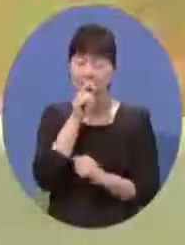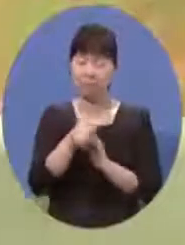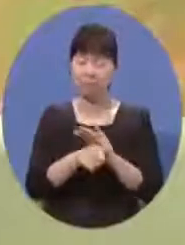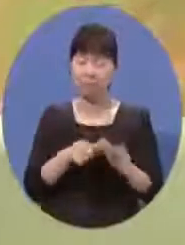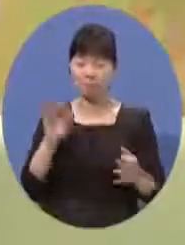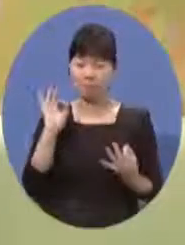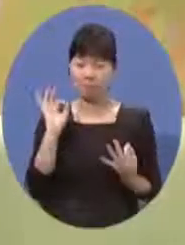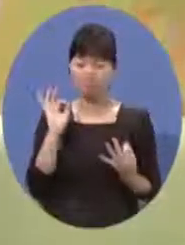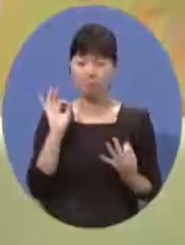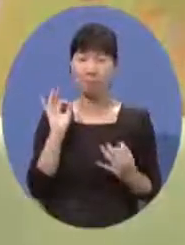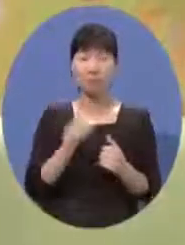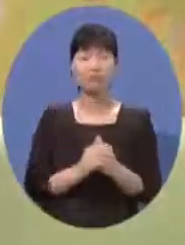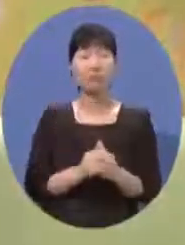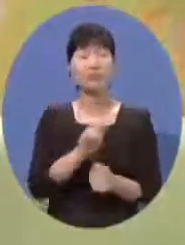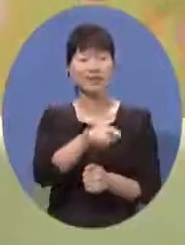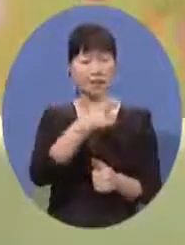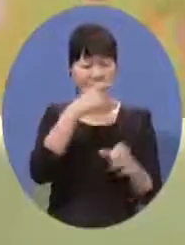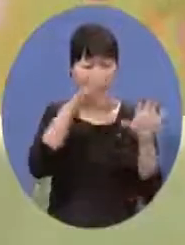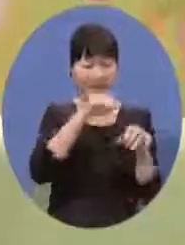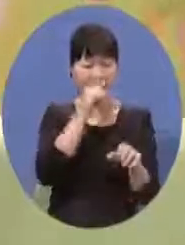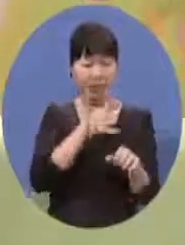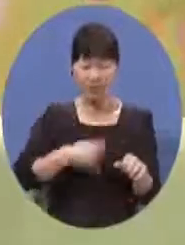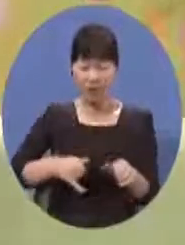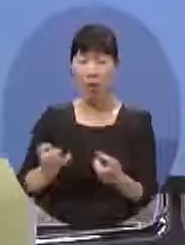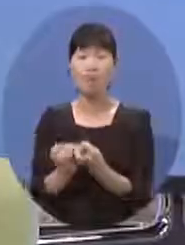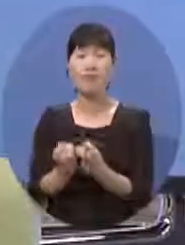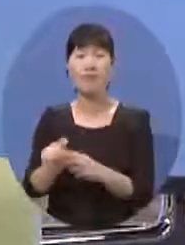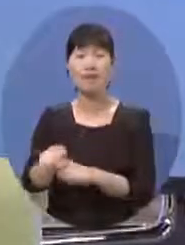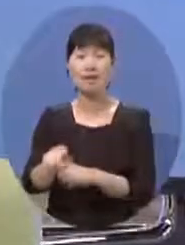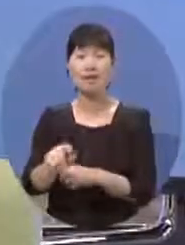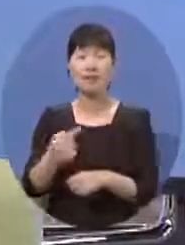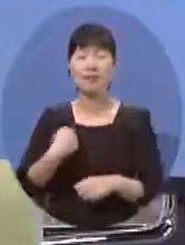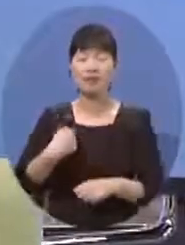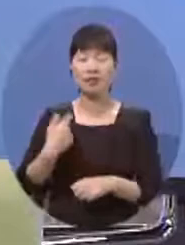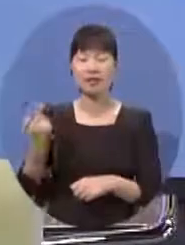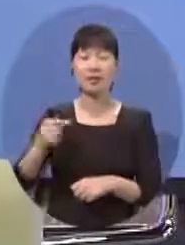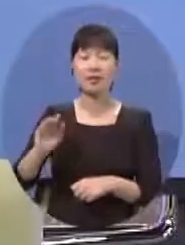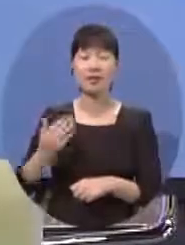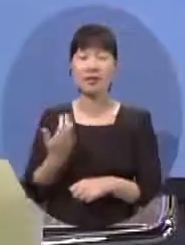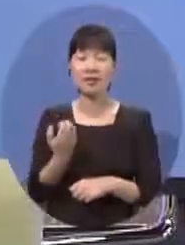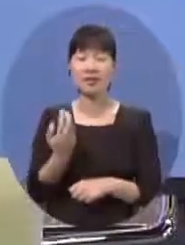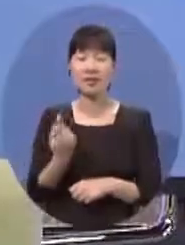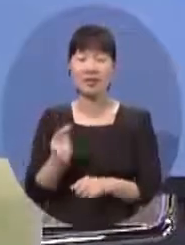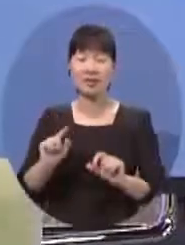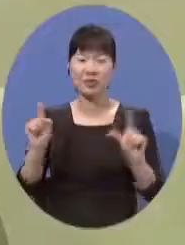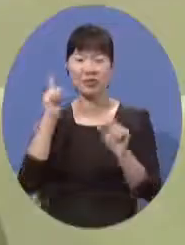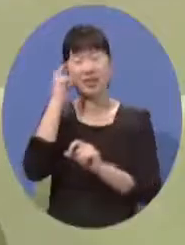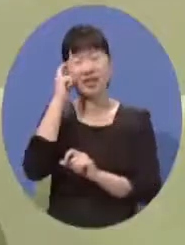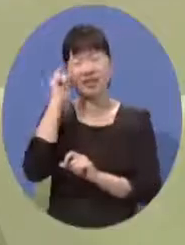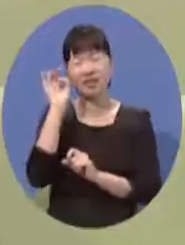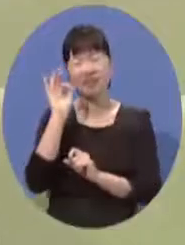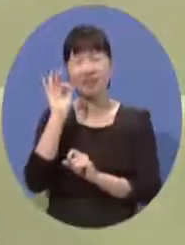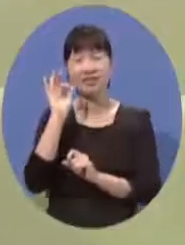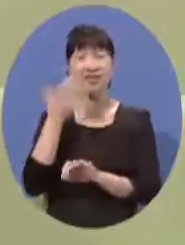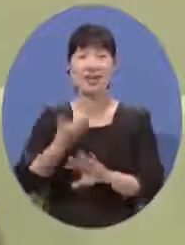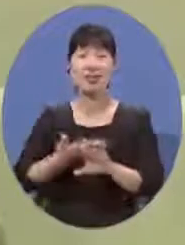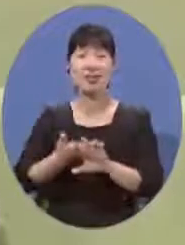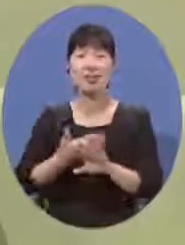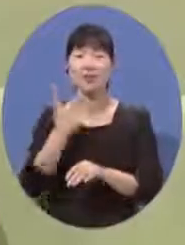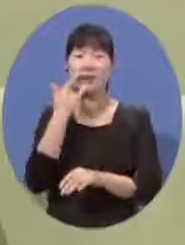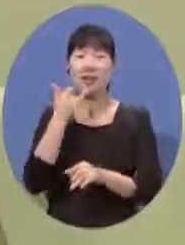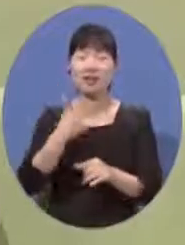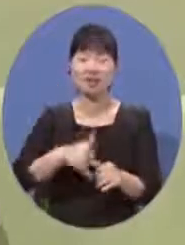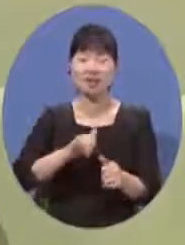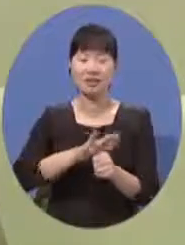가만히 있게 되는 거예요. 당신이나 비 맞아! 막 이러면서 이제. 저희는 1981년도 생각을 하니까. 근데 이제 부모님들이 이제 자식을 사랑하는